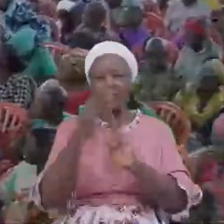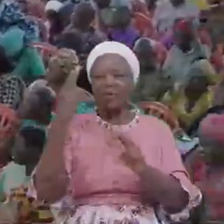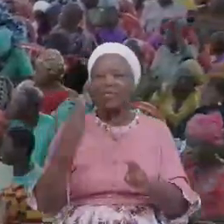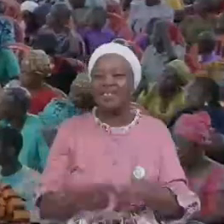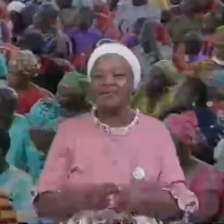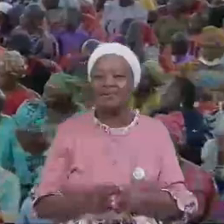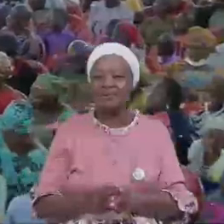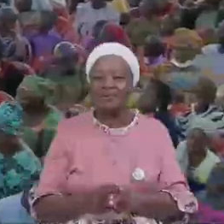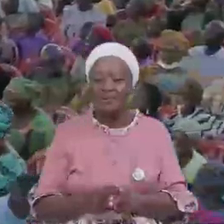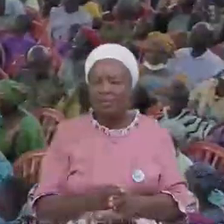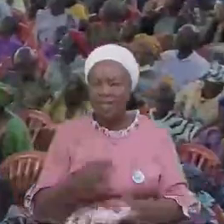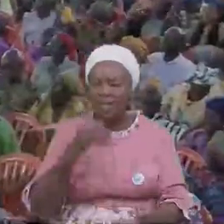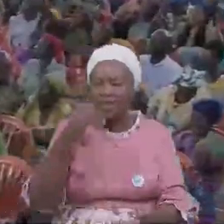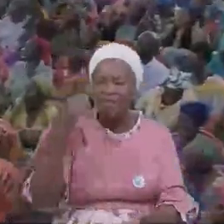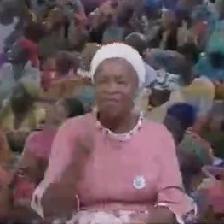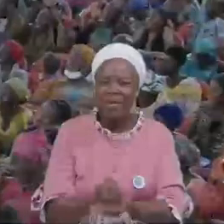Amen.